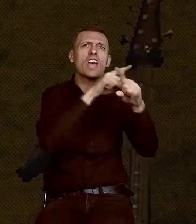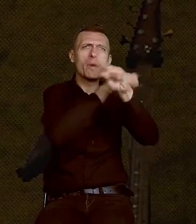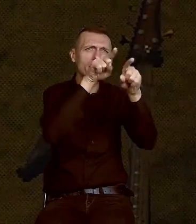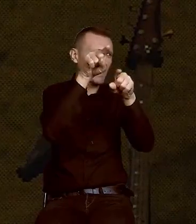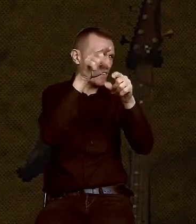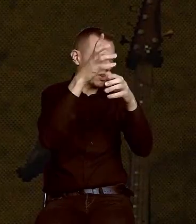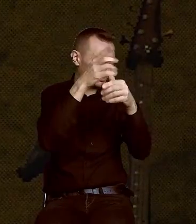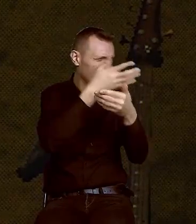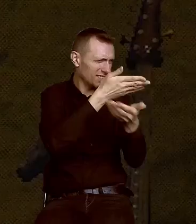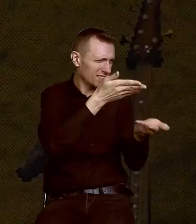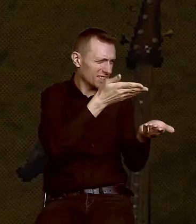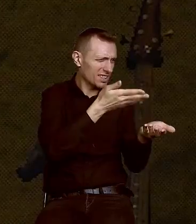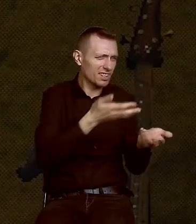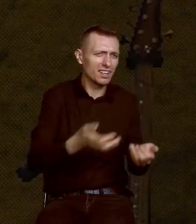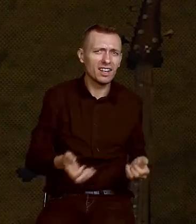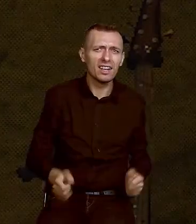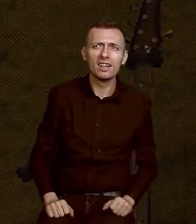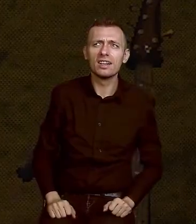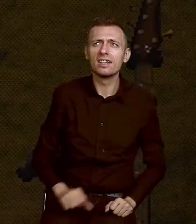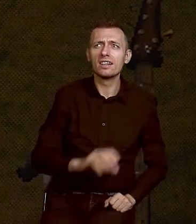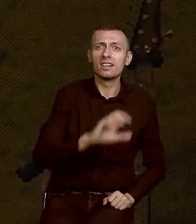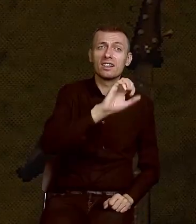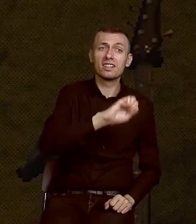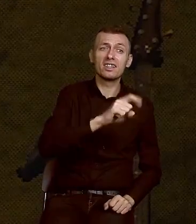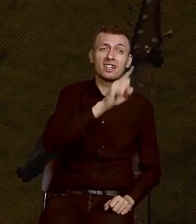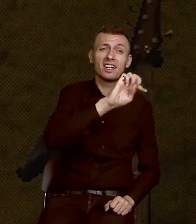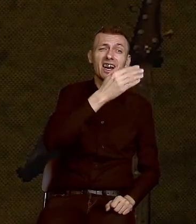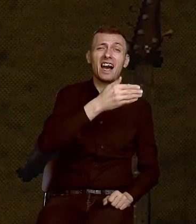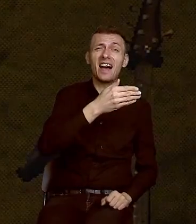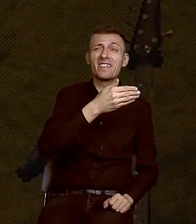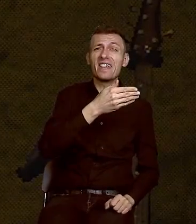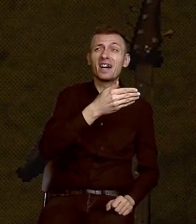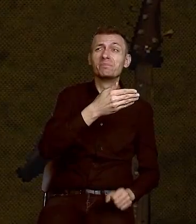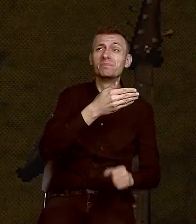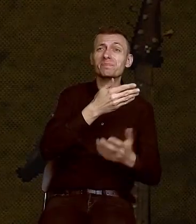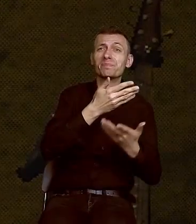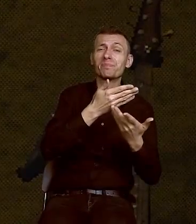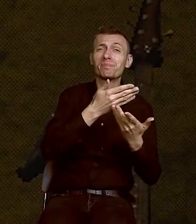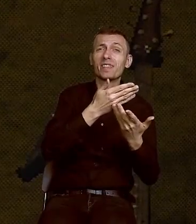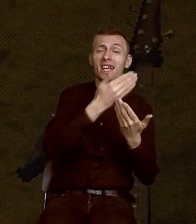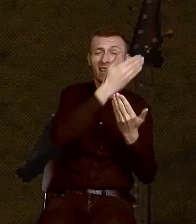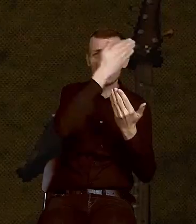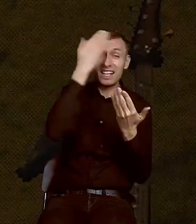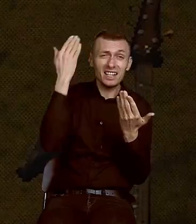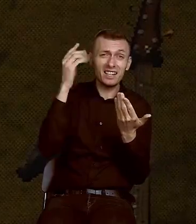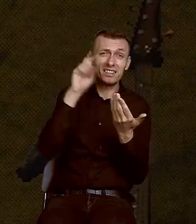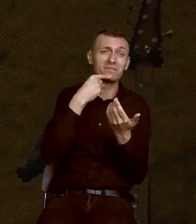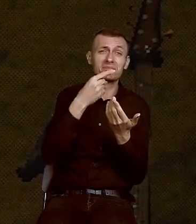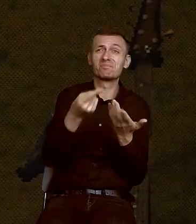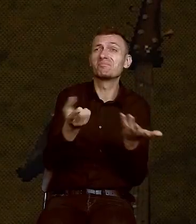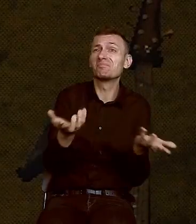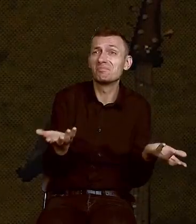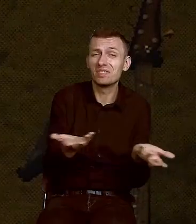I tutaj już Adam nie ma żadnego manewru. Został przyłapany na gorącym uczynku, pozbawiony wszelkich